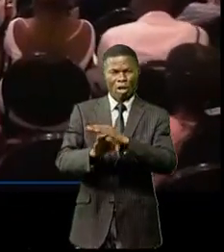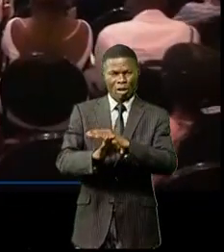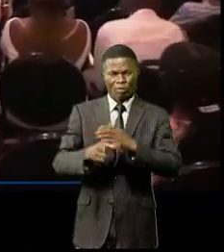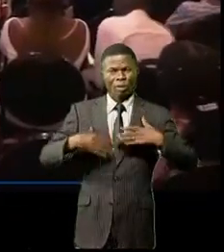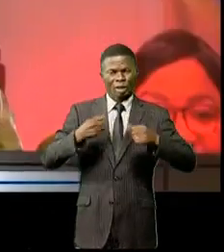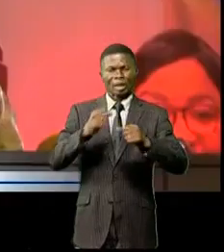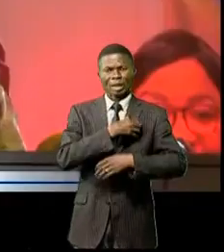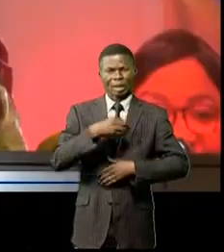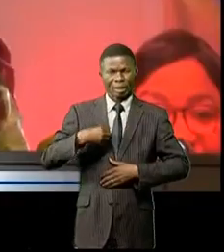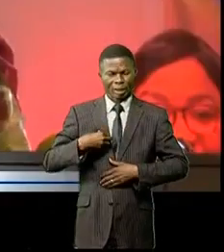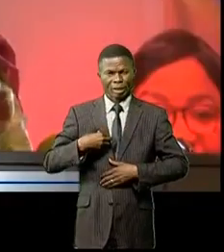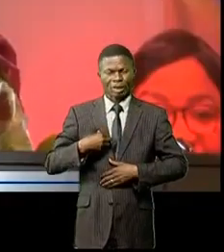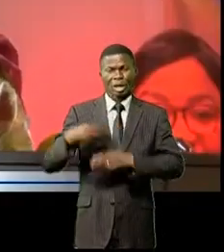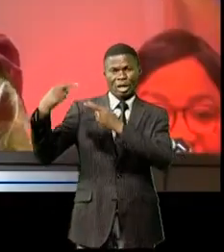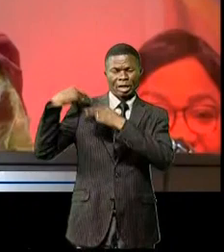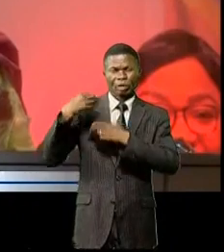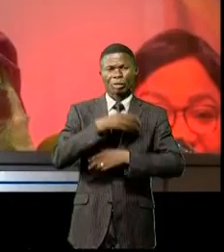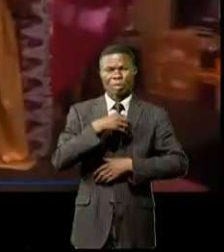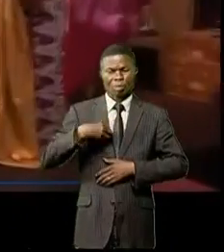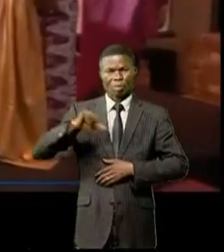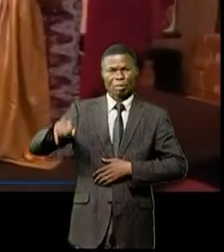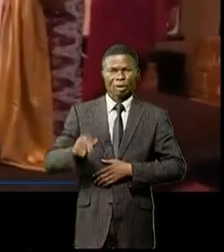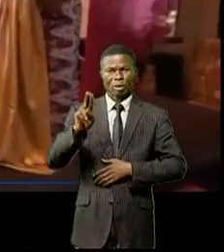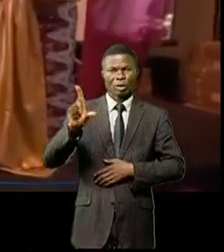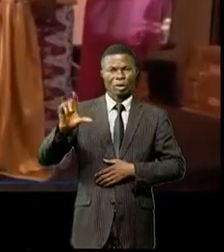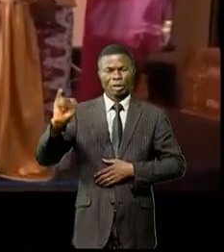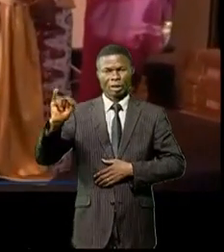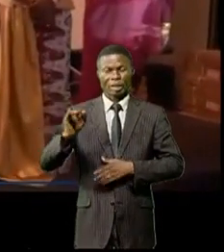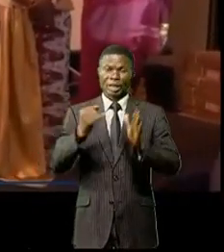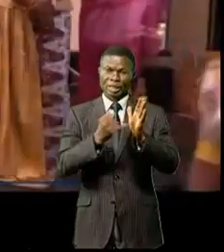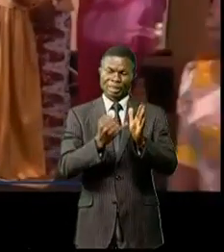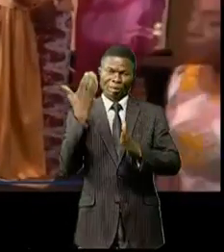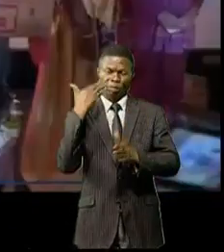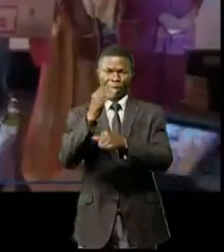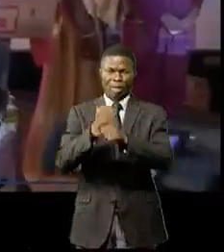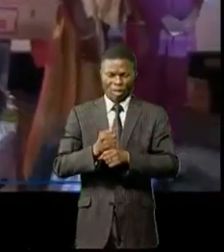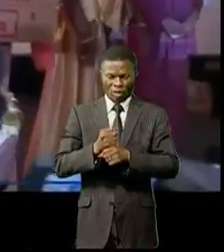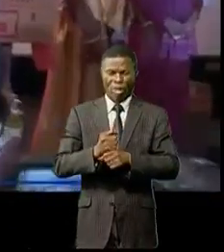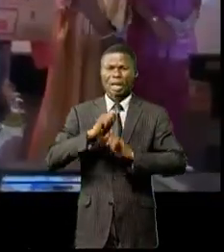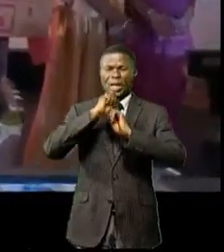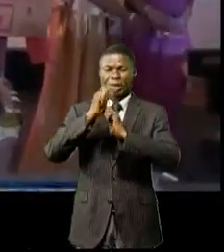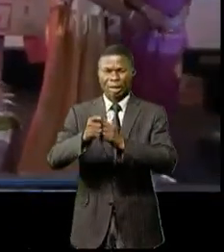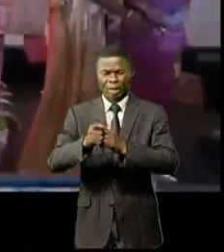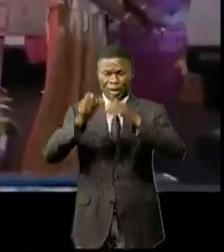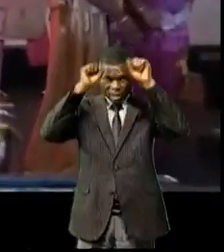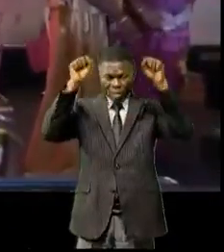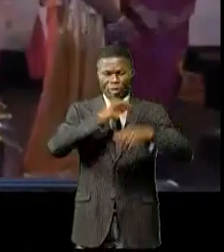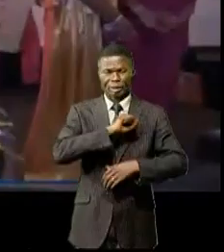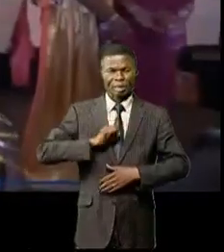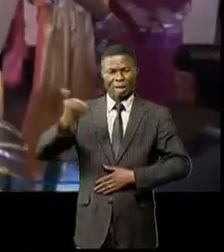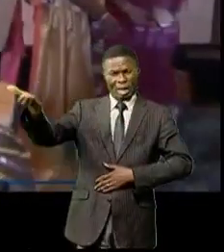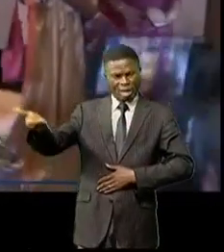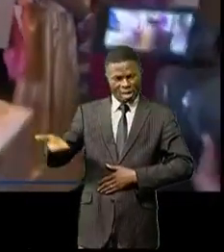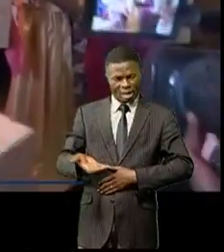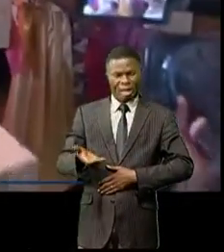de Madame Julie Suélé ont reçu samedi dernier des mains du parrain de la cérémonie, le président du Sénat, Modeste